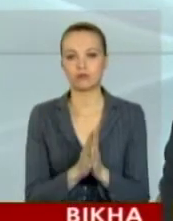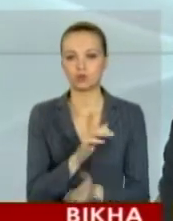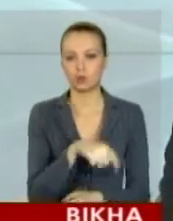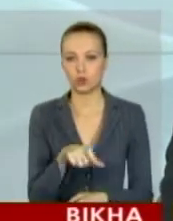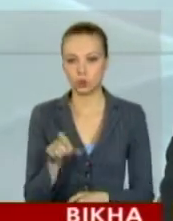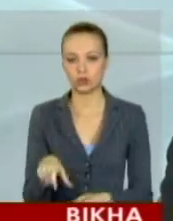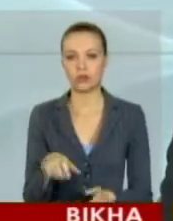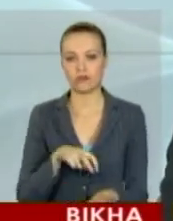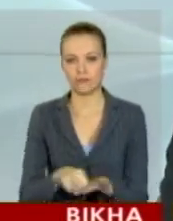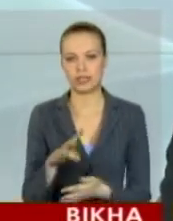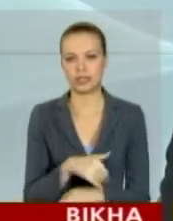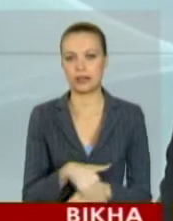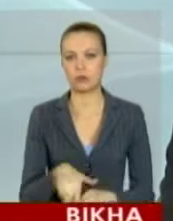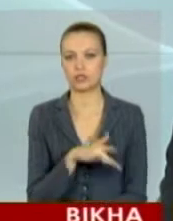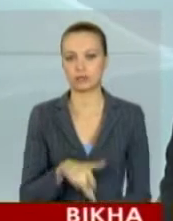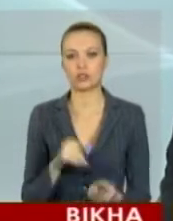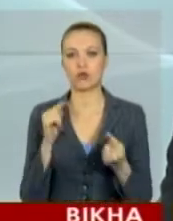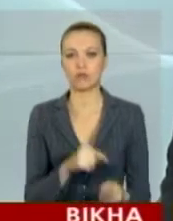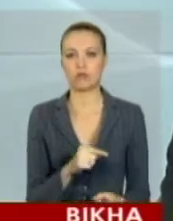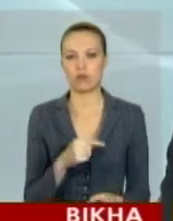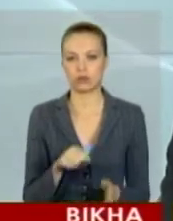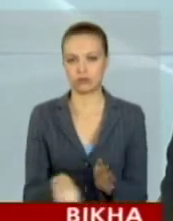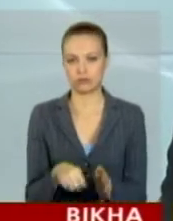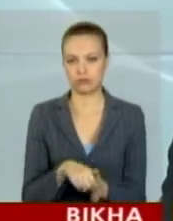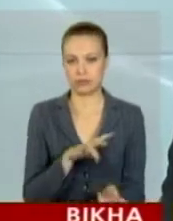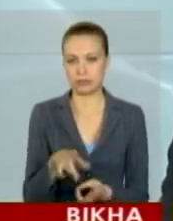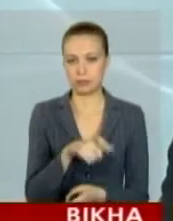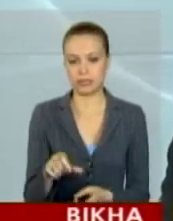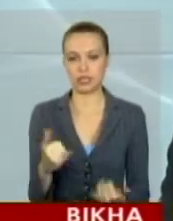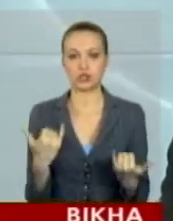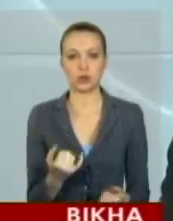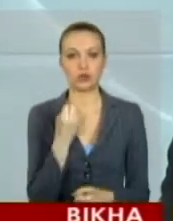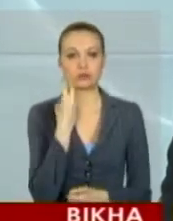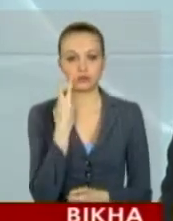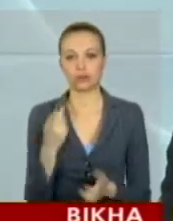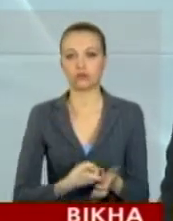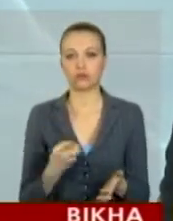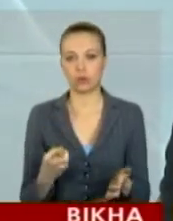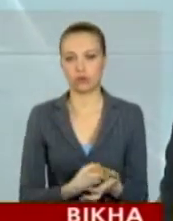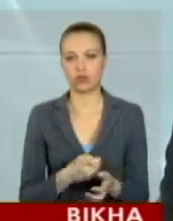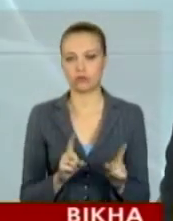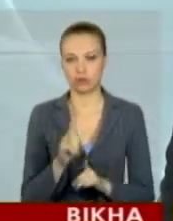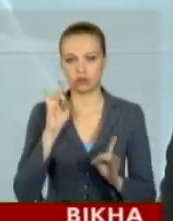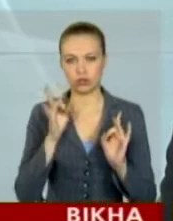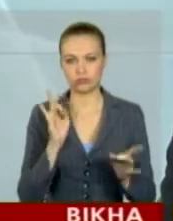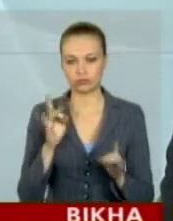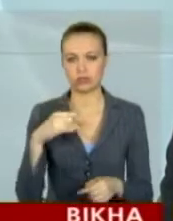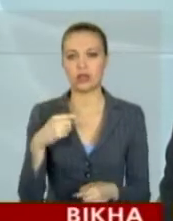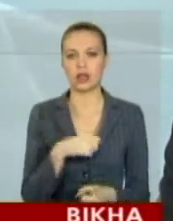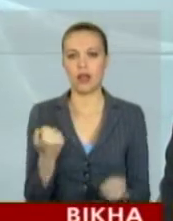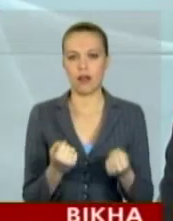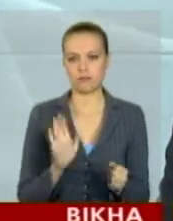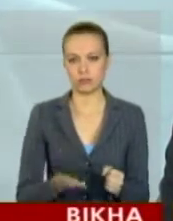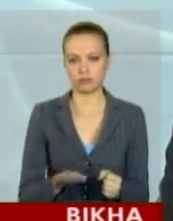людей вийти на вулиці міста проти свавілля сепаратистів. І сьогодні о півдні в Донецьку вдарили у дзвони і заклаксонили